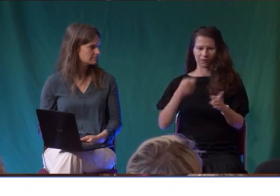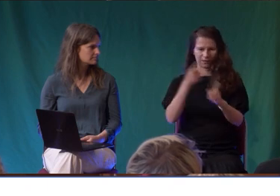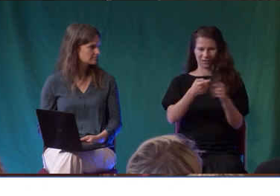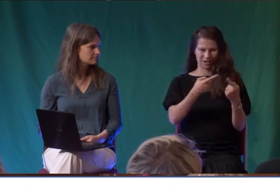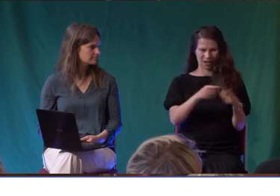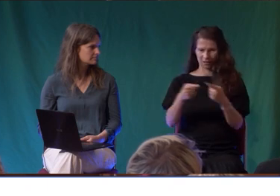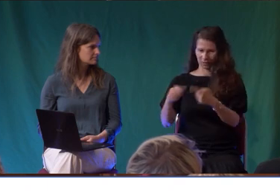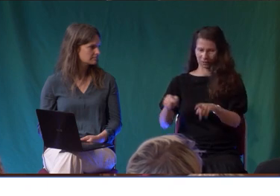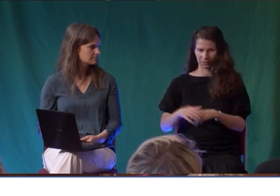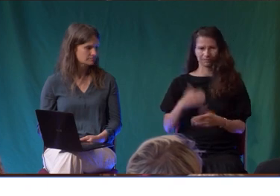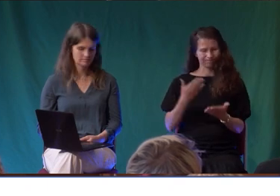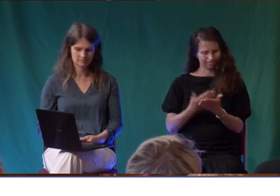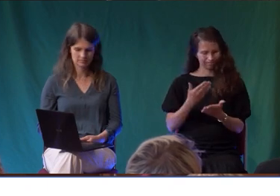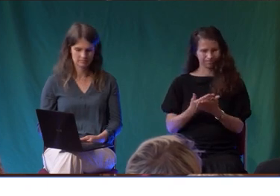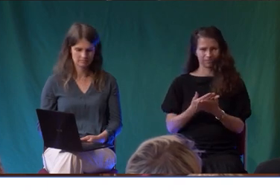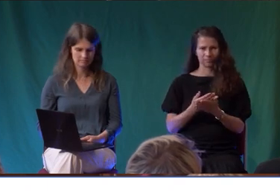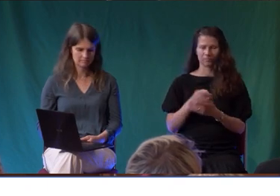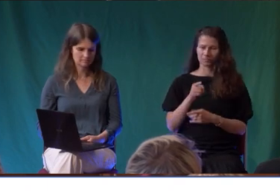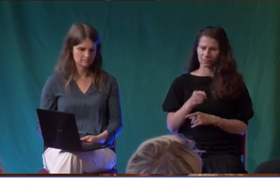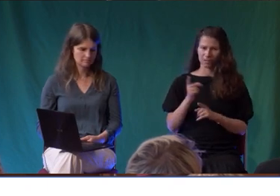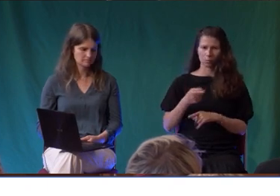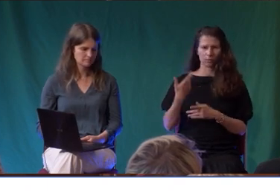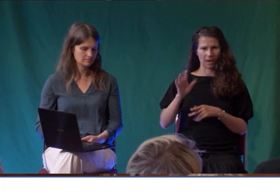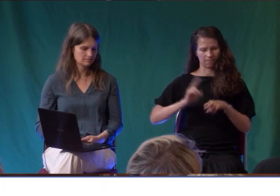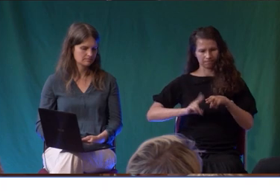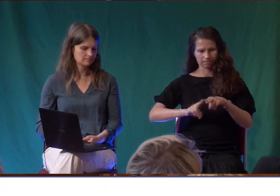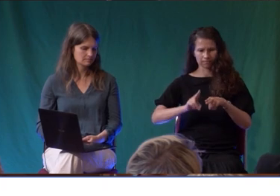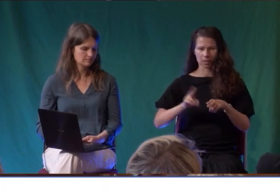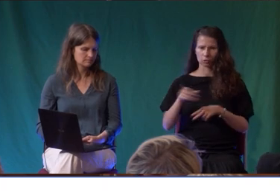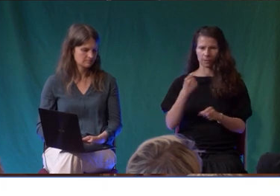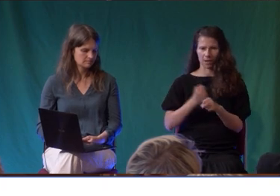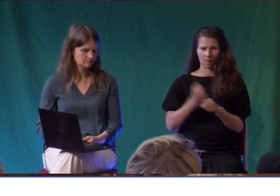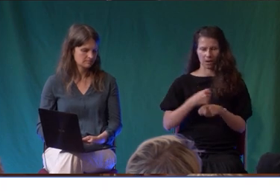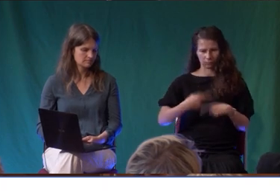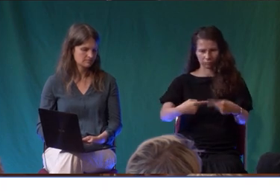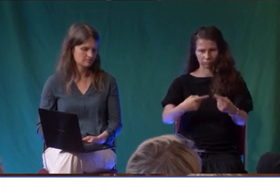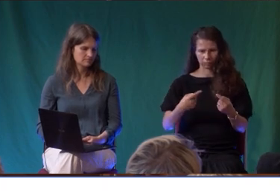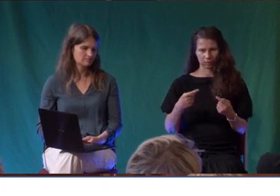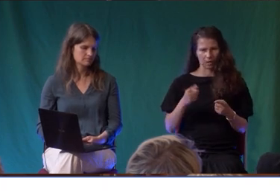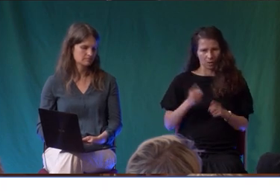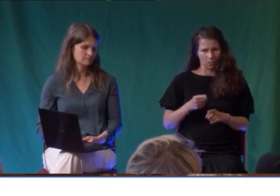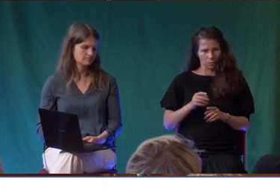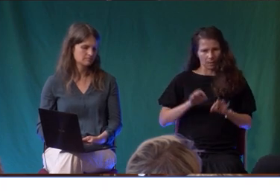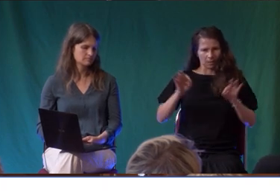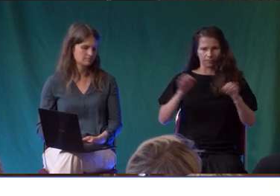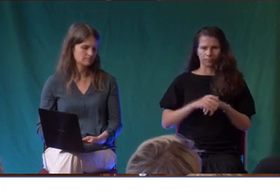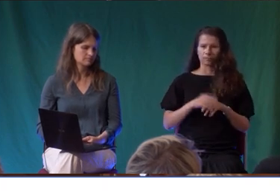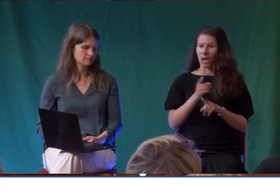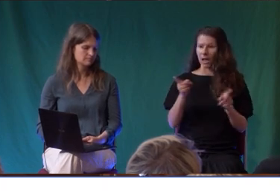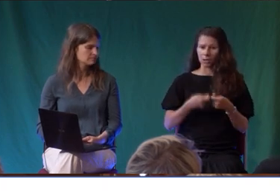bedarf es einfach noch der Weiterentwicklung und der Zusammenarbeit und ich denke das muss ist in jedem Bundesland auch